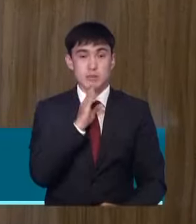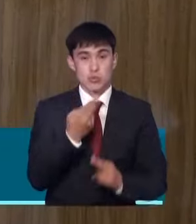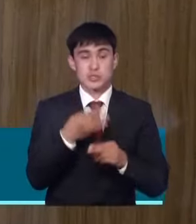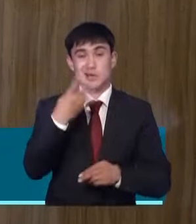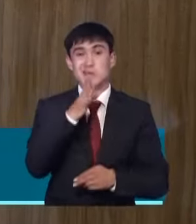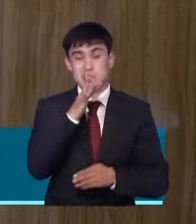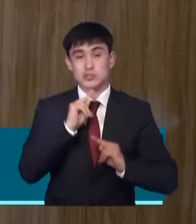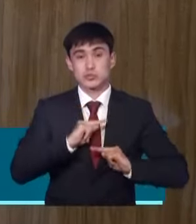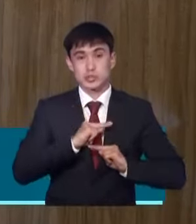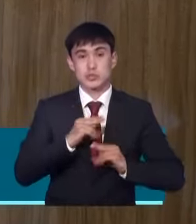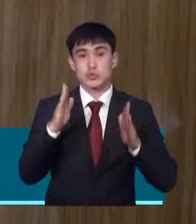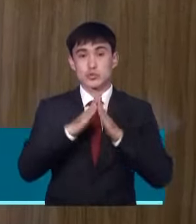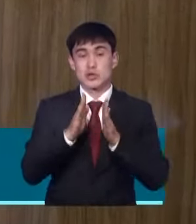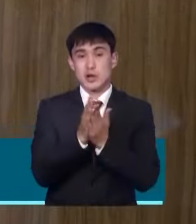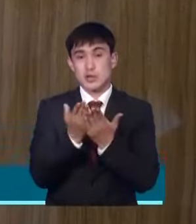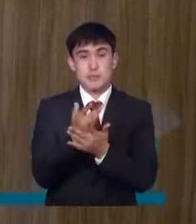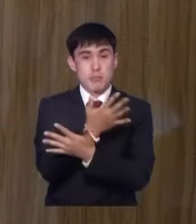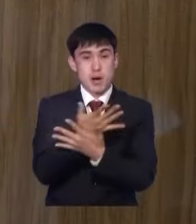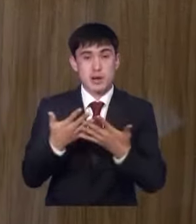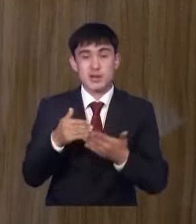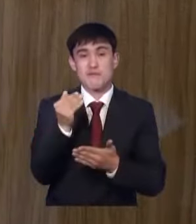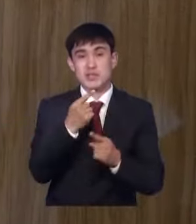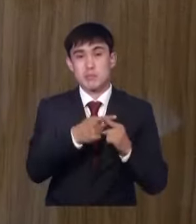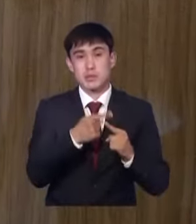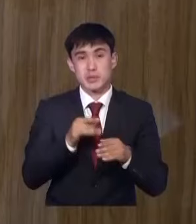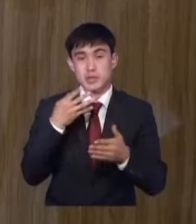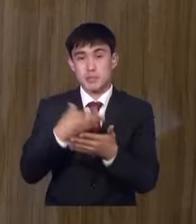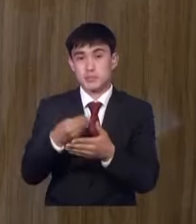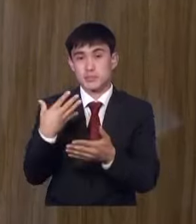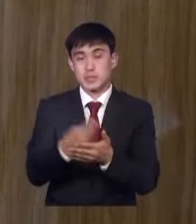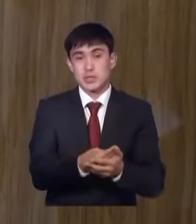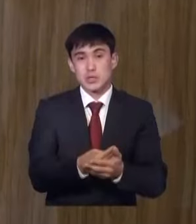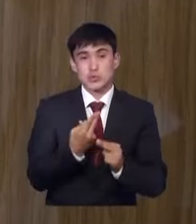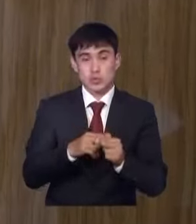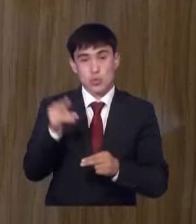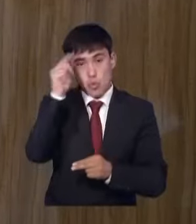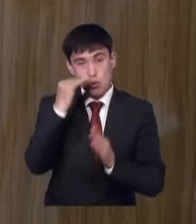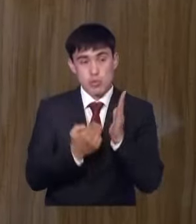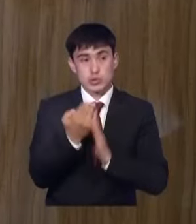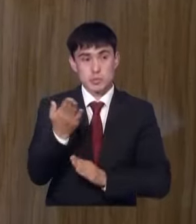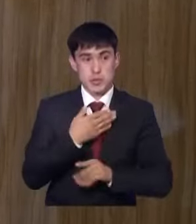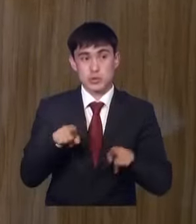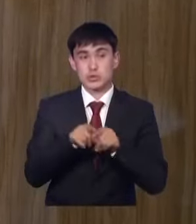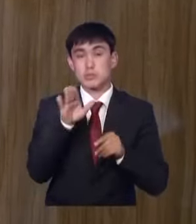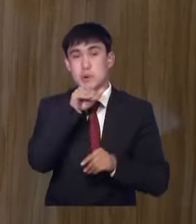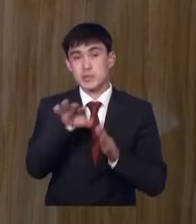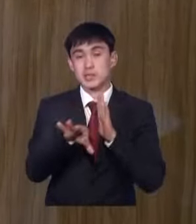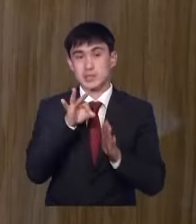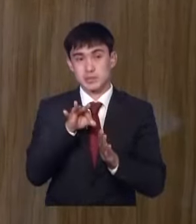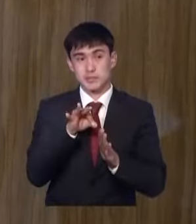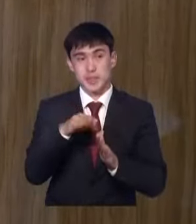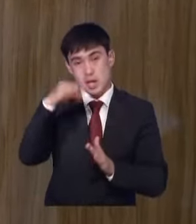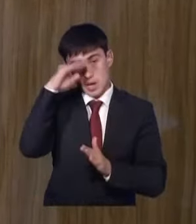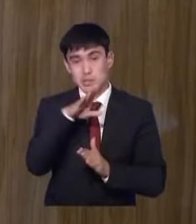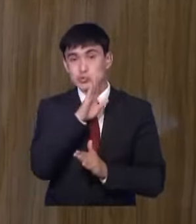жыл еңбек етті. Үйдегі кітап құралдың барлығы физика-математикаға қатысты болатын. Соны оқып өсіп, мен де осы мамандықты таңдадым.